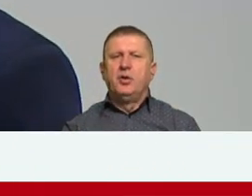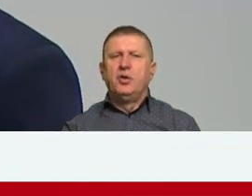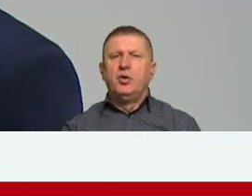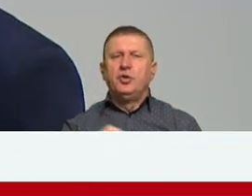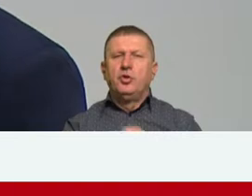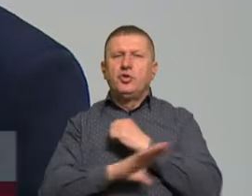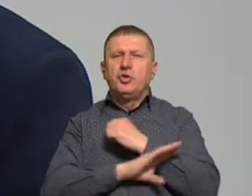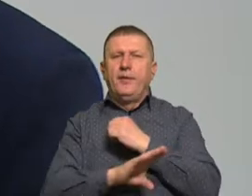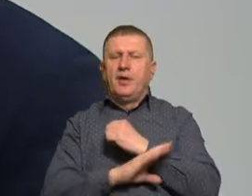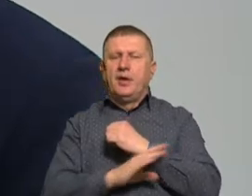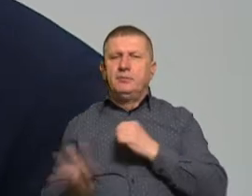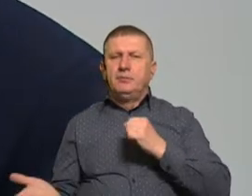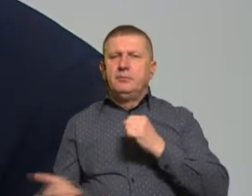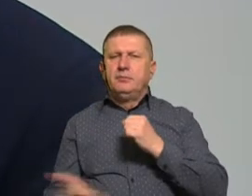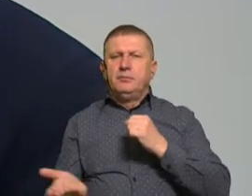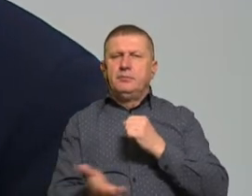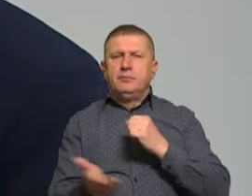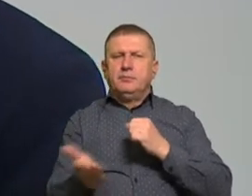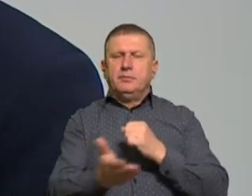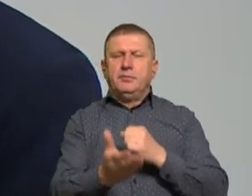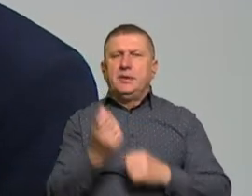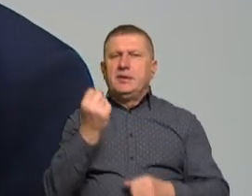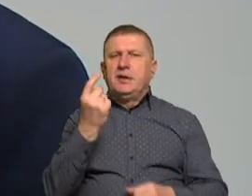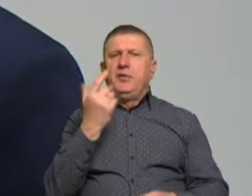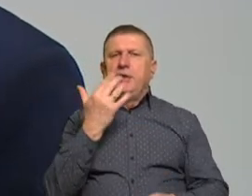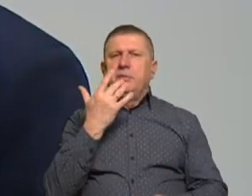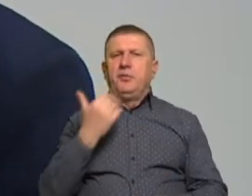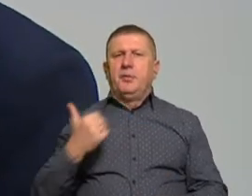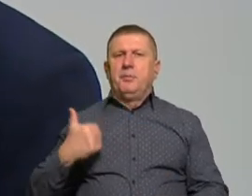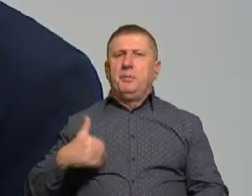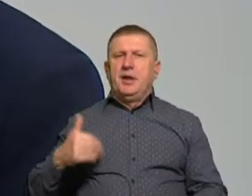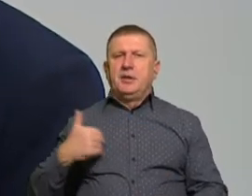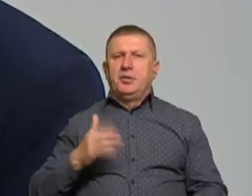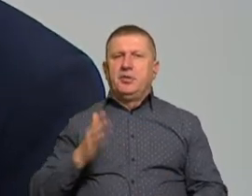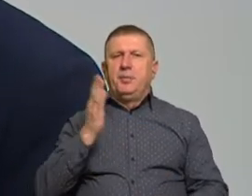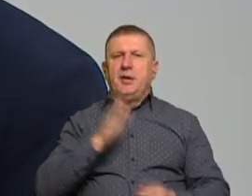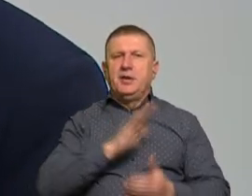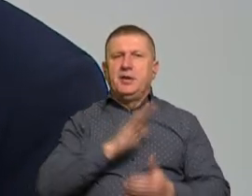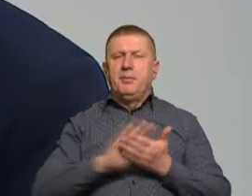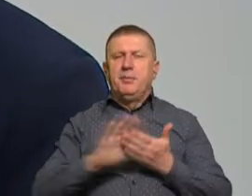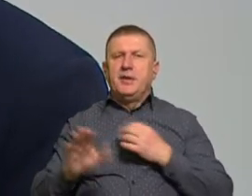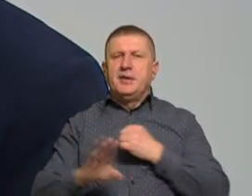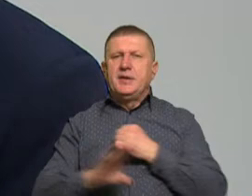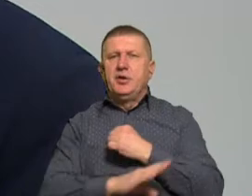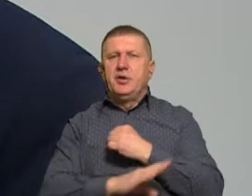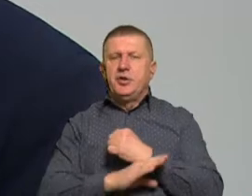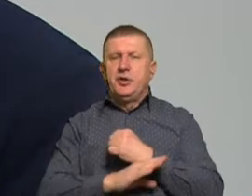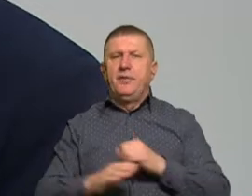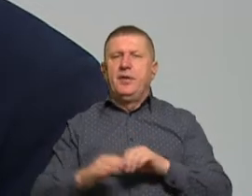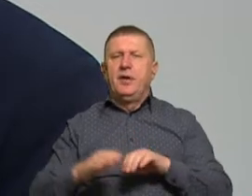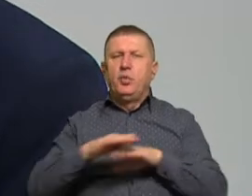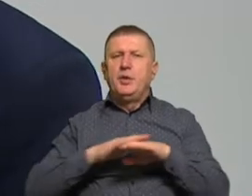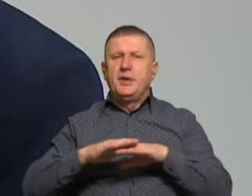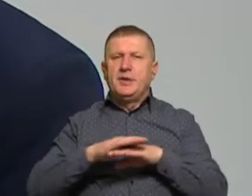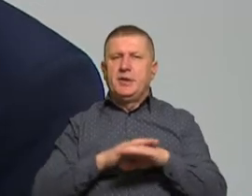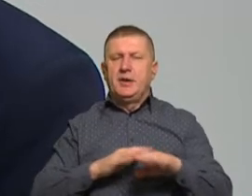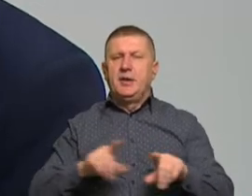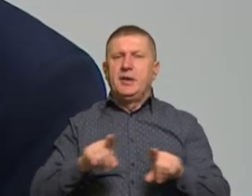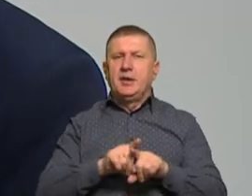drzew. Niektórzy mówią, że Bielsko-Biała już za chwilę może zostać bez drzew, będziemy łysym miastem. Chodzi też o nasze